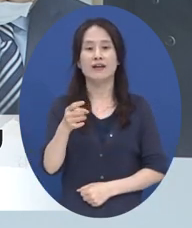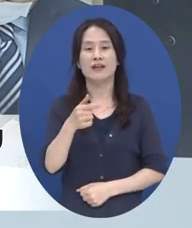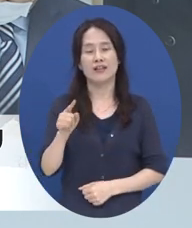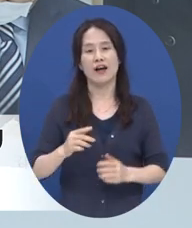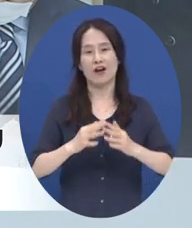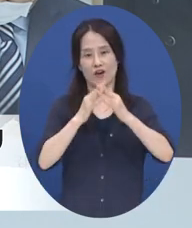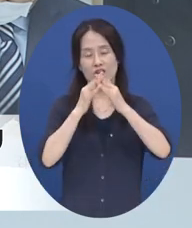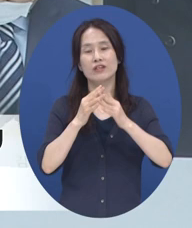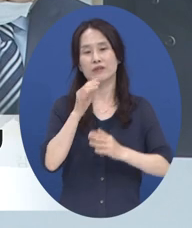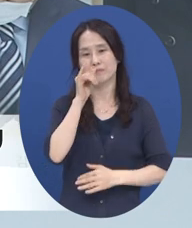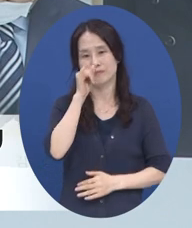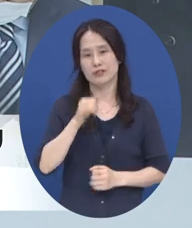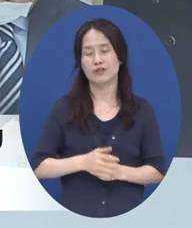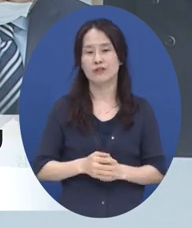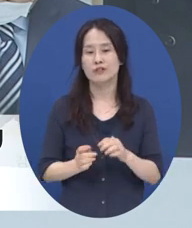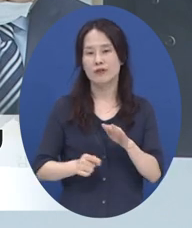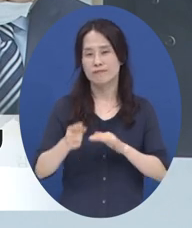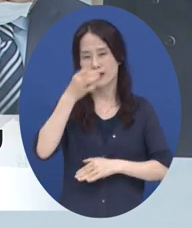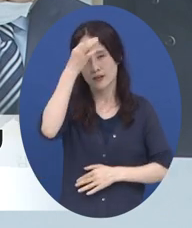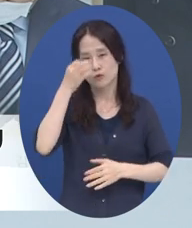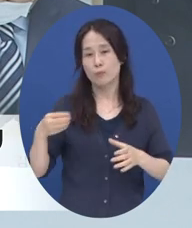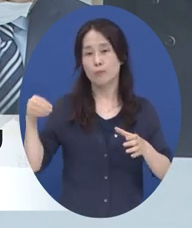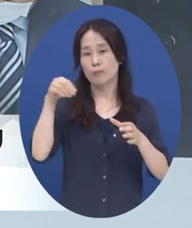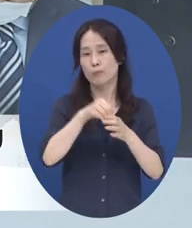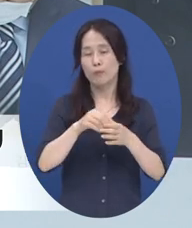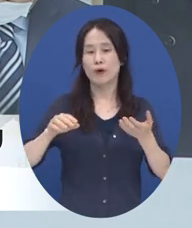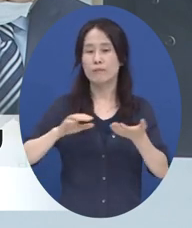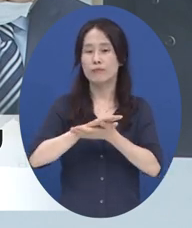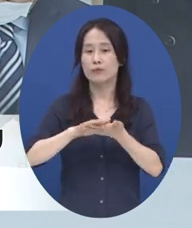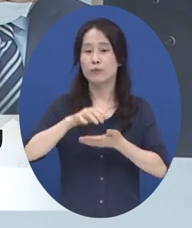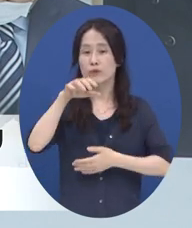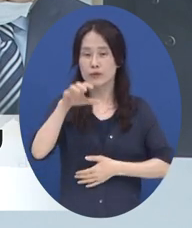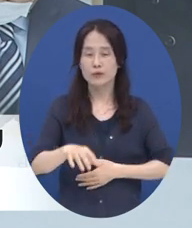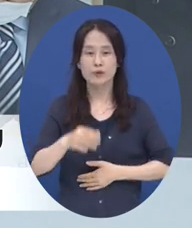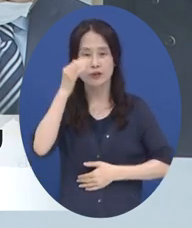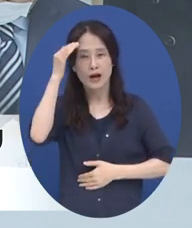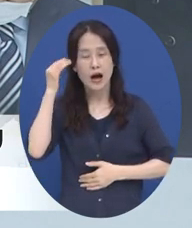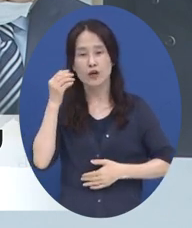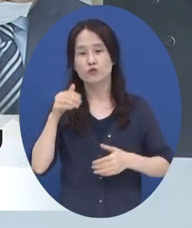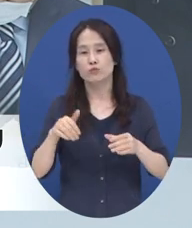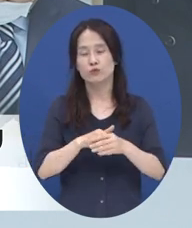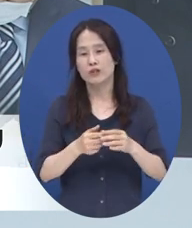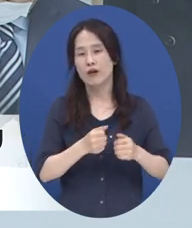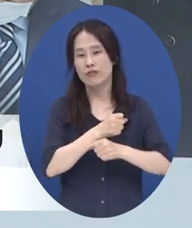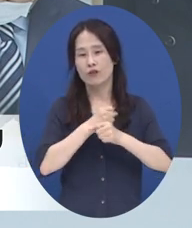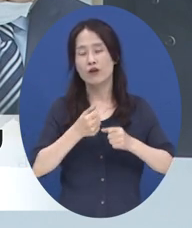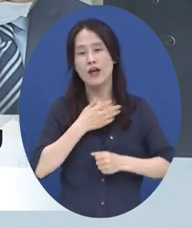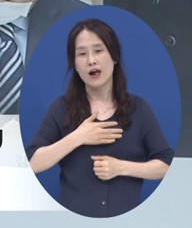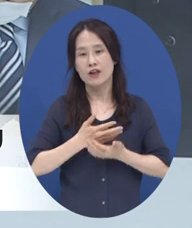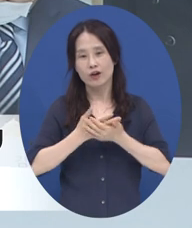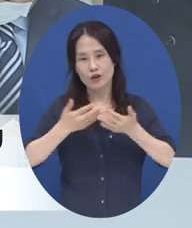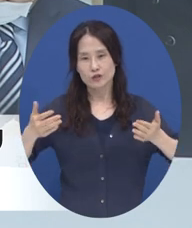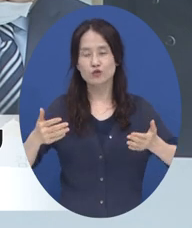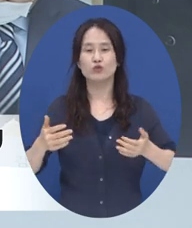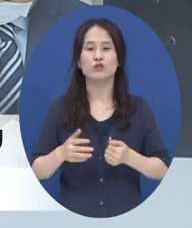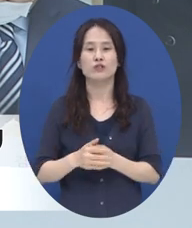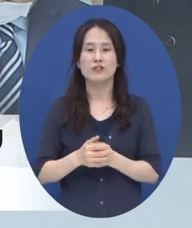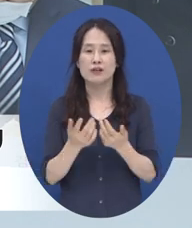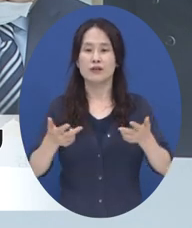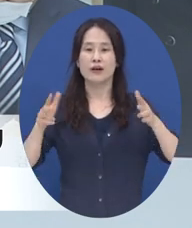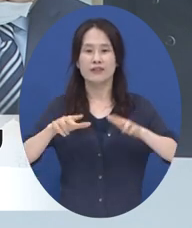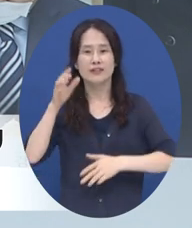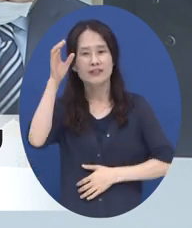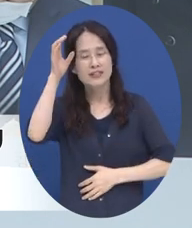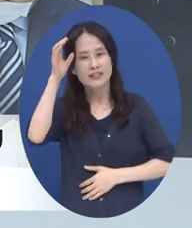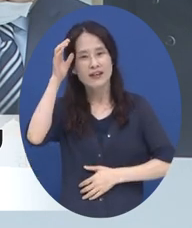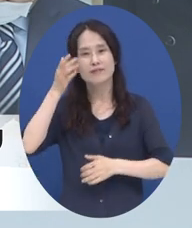건립되는데요. 이와 함께 최첨단 기술이 접목된 놀이시설 등 한류 문화를 널리 알릴 콘텐츠 파크가 만들어질 것으로 기대를